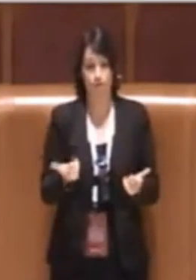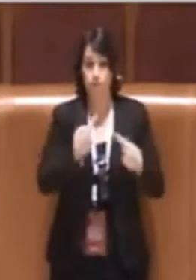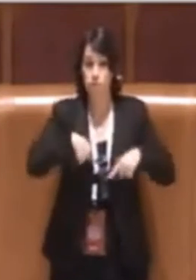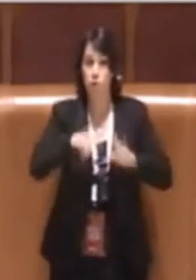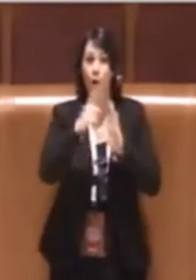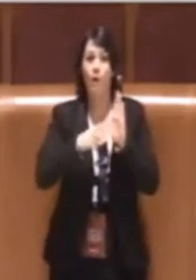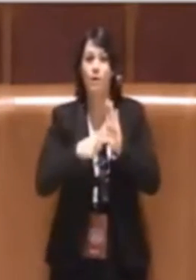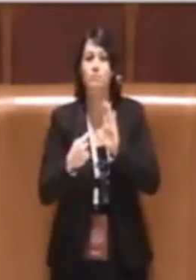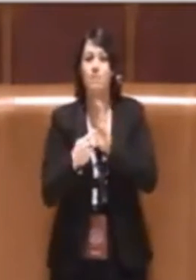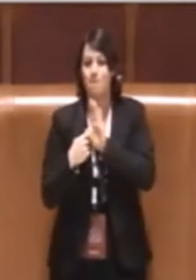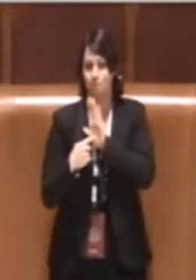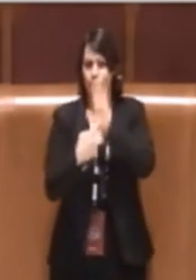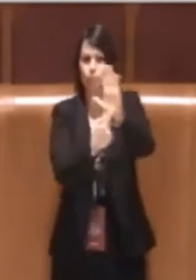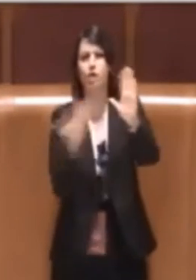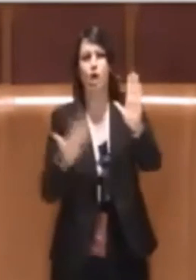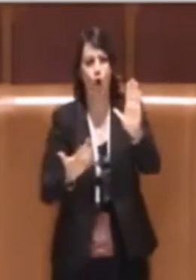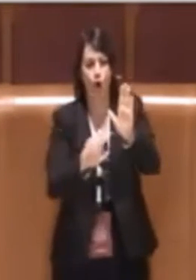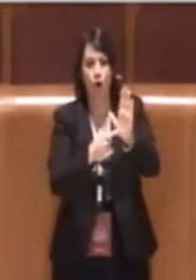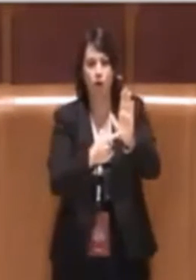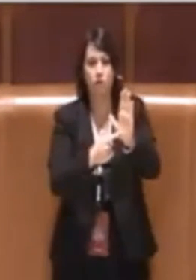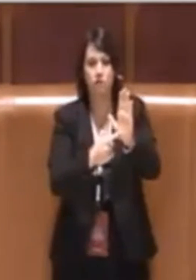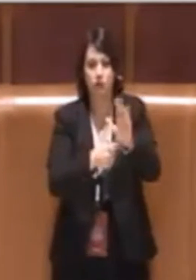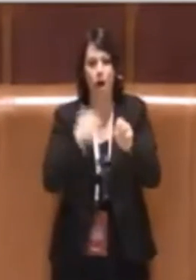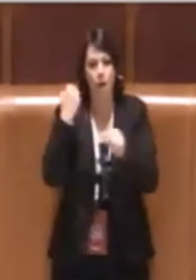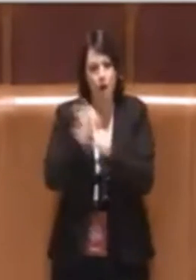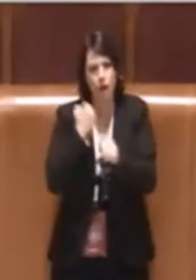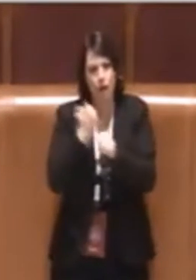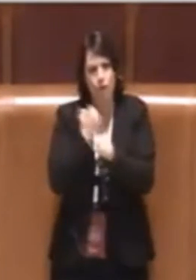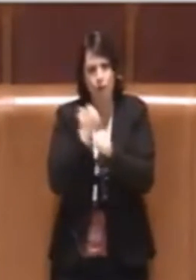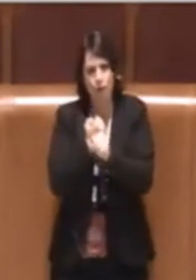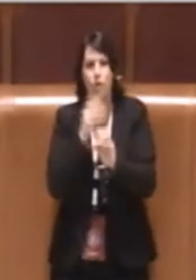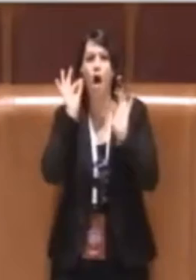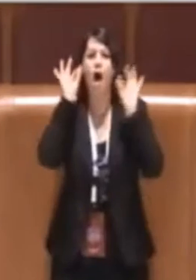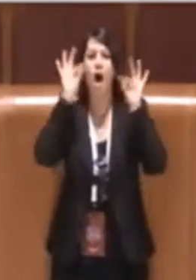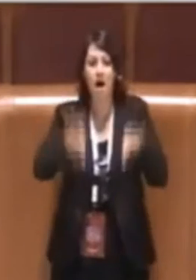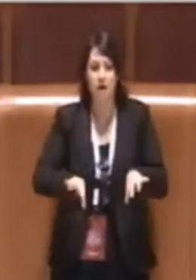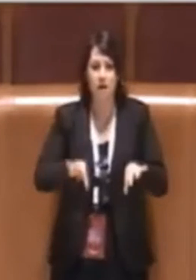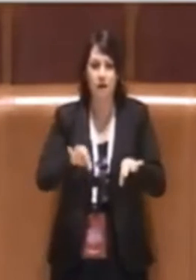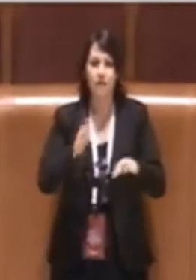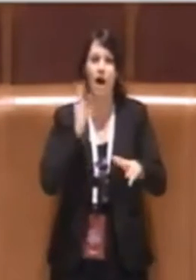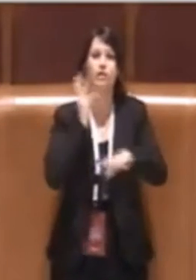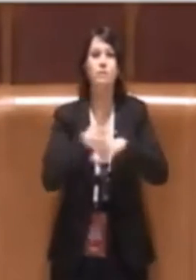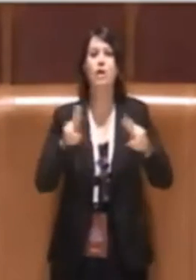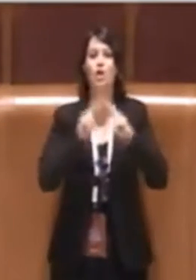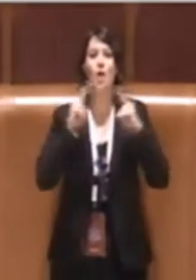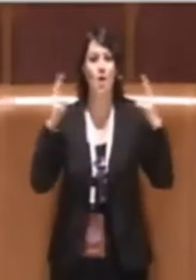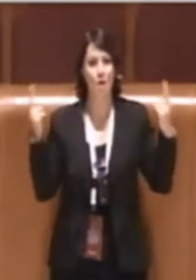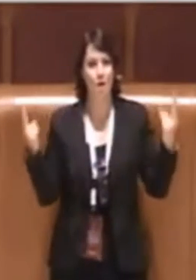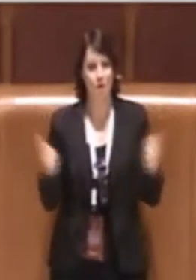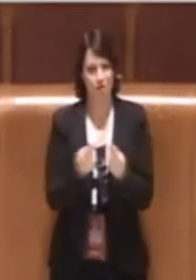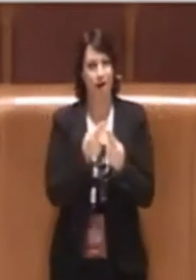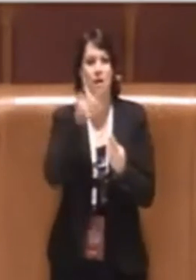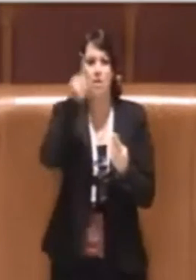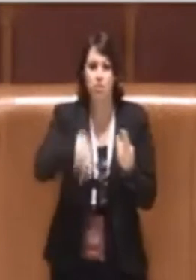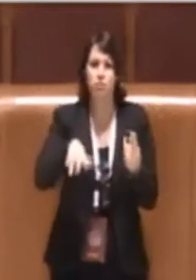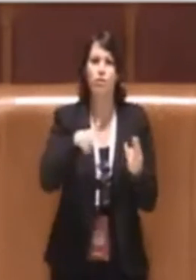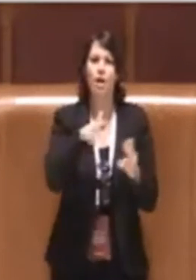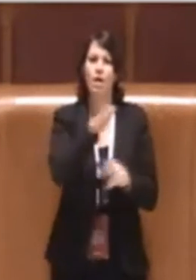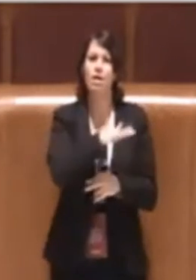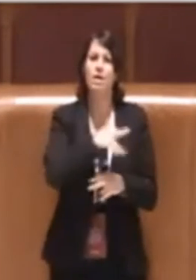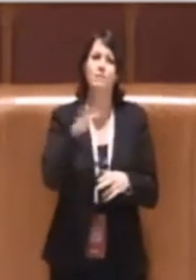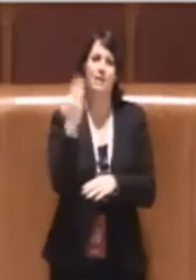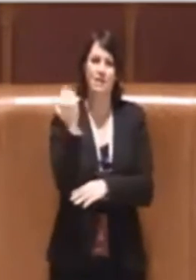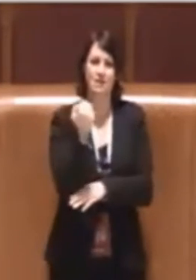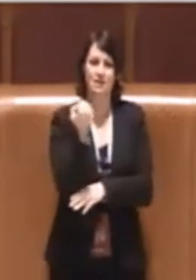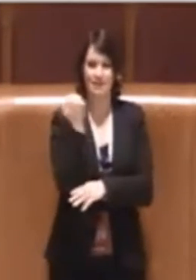aver lavorato molto per raggiungere una piena accessibilità anche al servizio pubblico locale, lo abbiamo fatto con